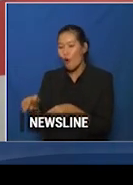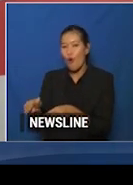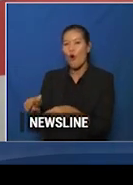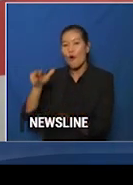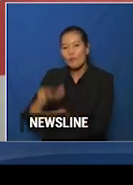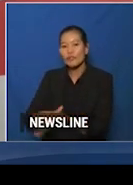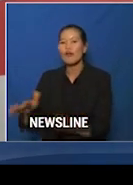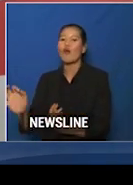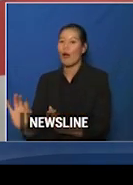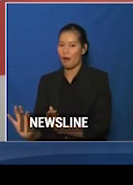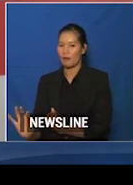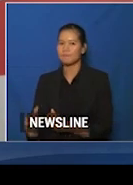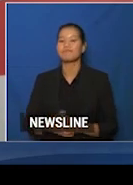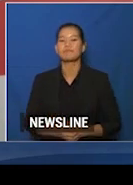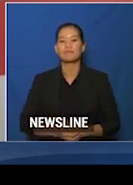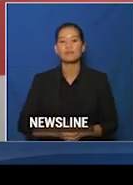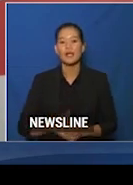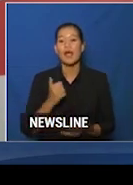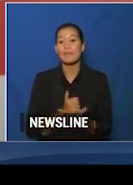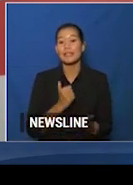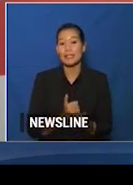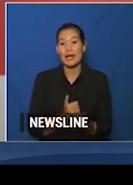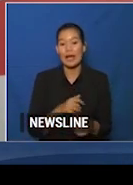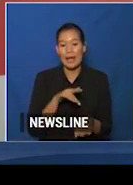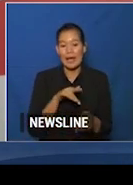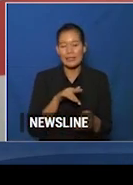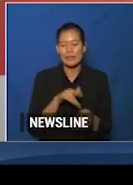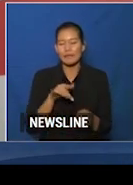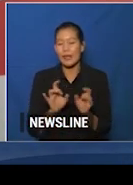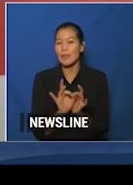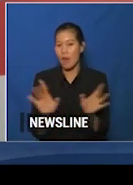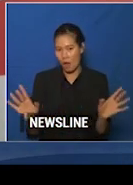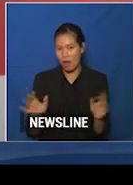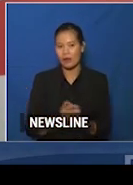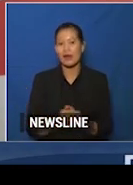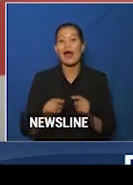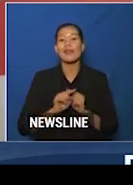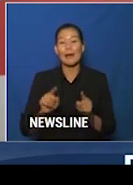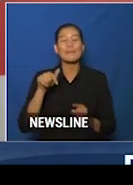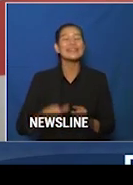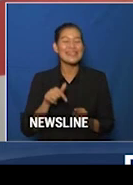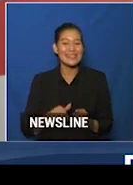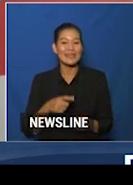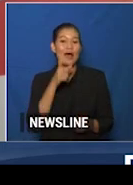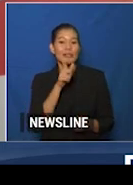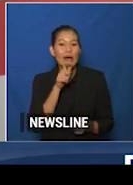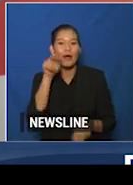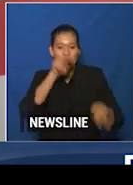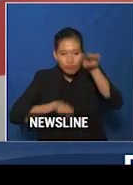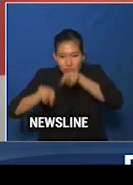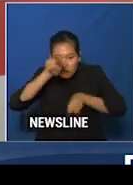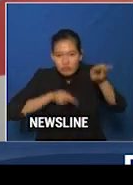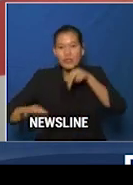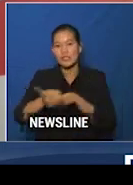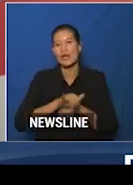hasilnya tentunya sensitivitasnya beda tetapi ini adalah skrining skrining massal